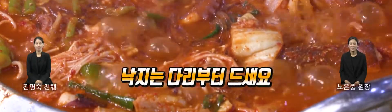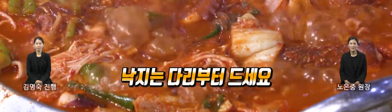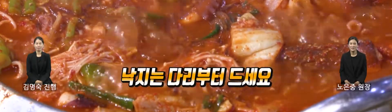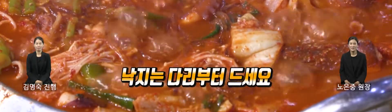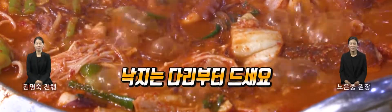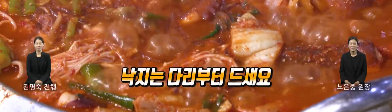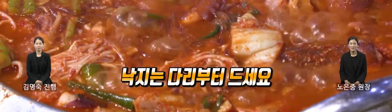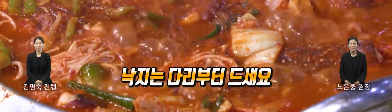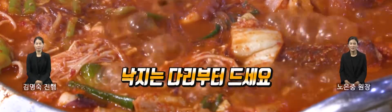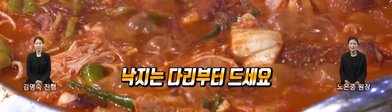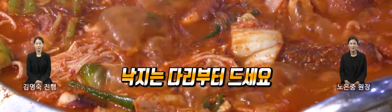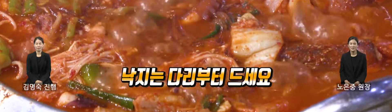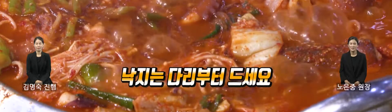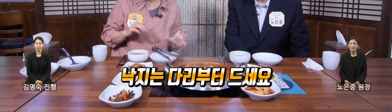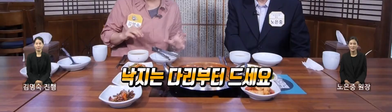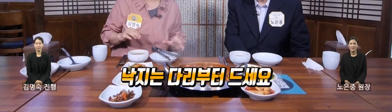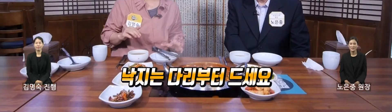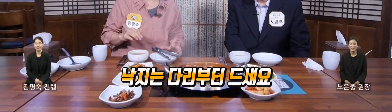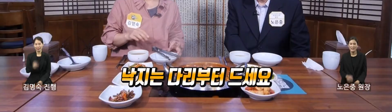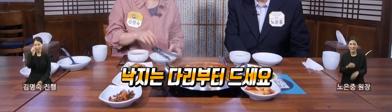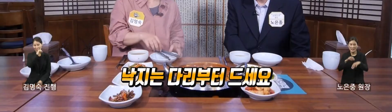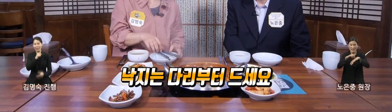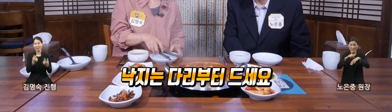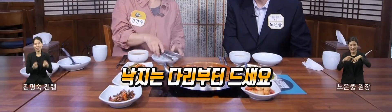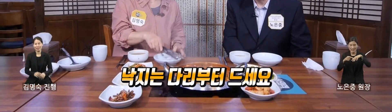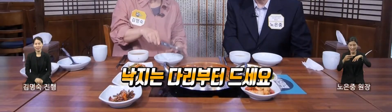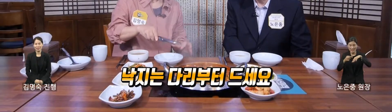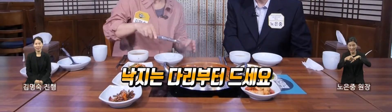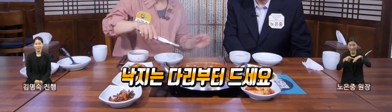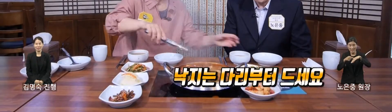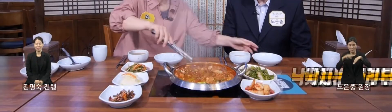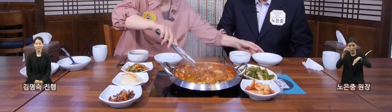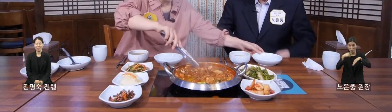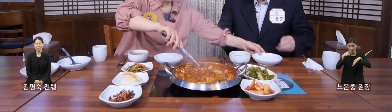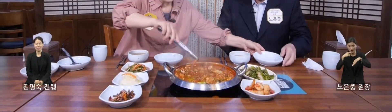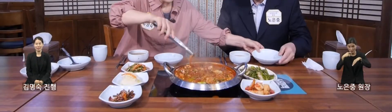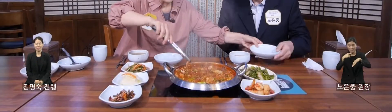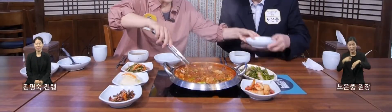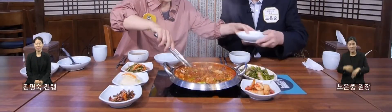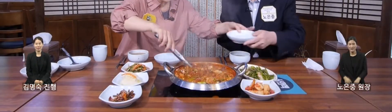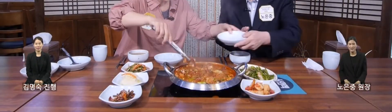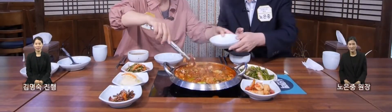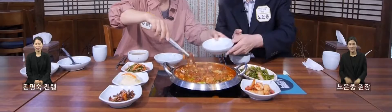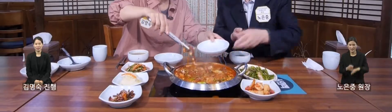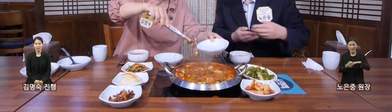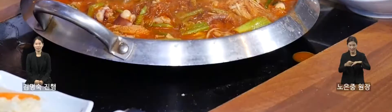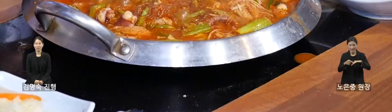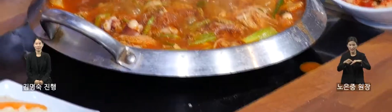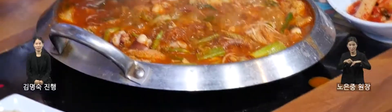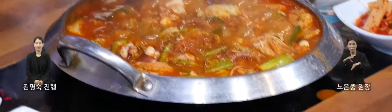다리는 건져서. 그럼 낙지 다리부터 먹어야 되는 네, 거예요? 낙지 다리부터. 네. 감사합니다.